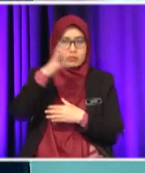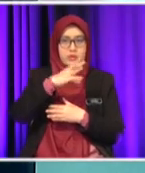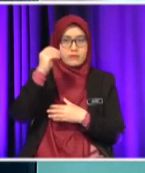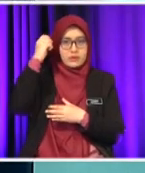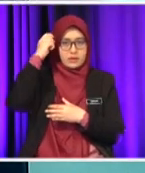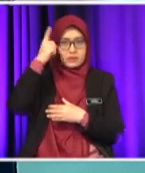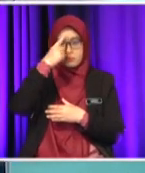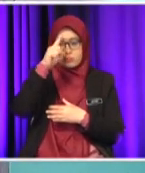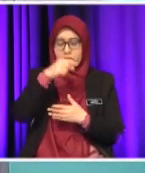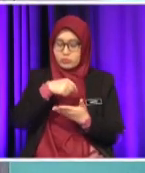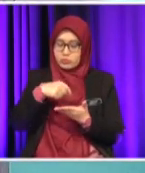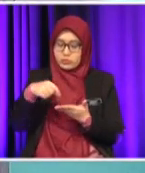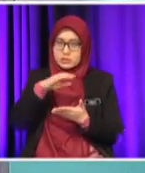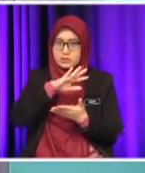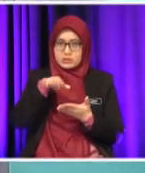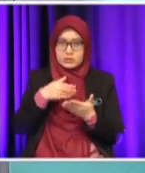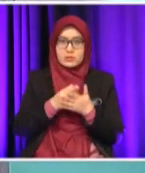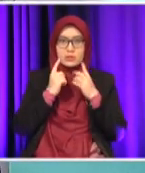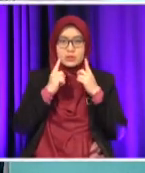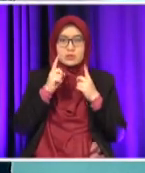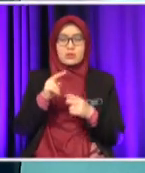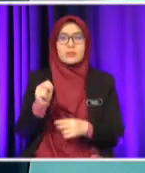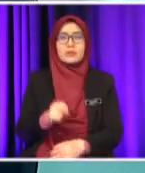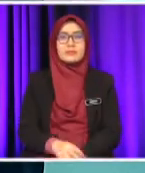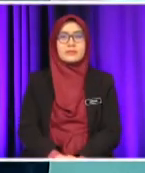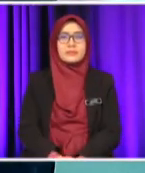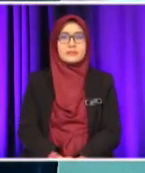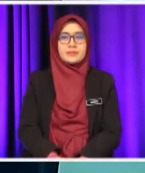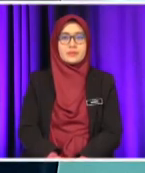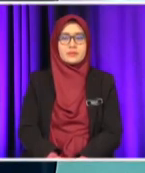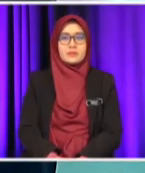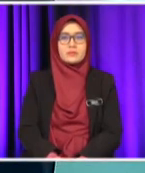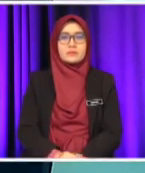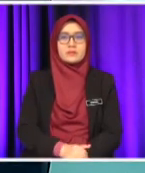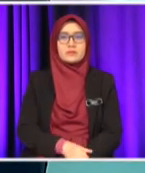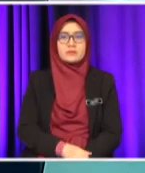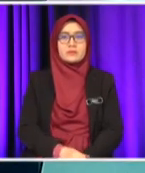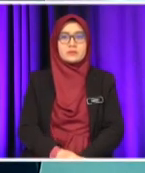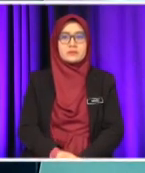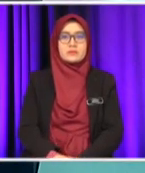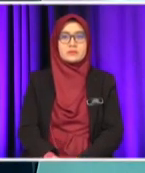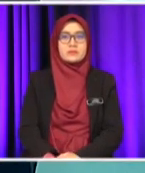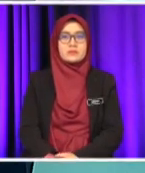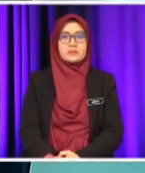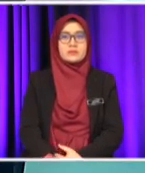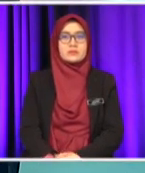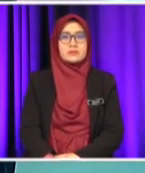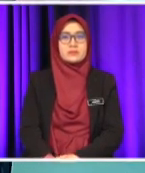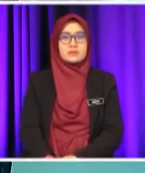ciri-ciri Udah balikan ee latihan yang mencukupi dan hari ini kita Tengoklah macam mana kita